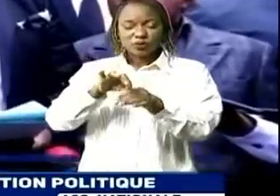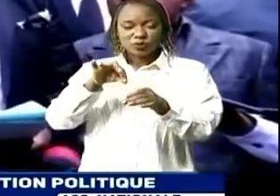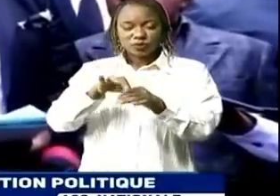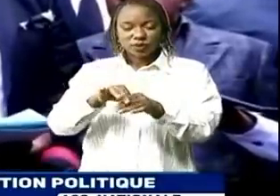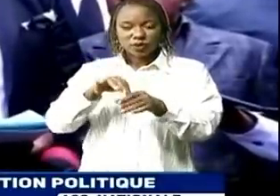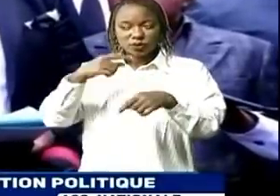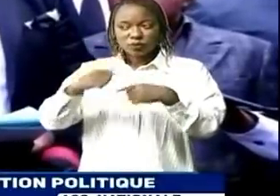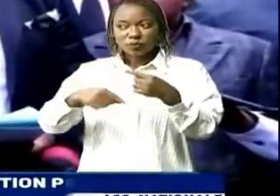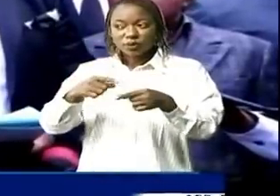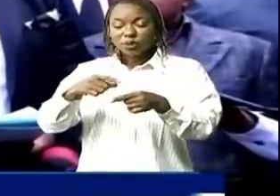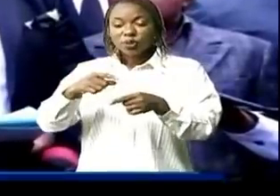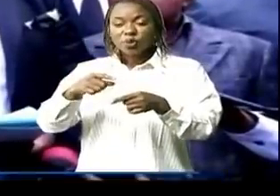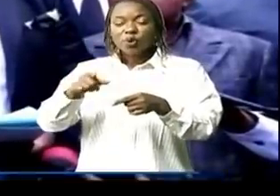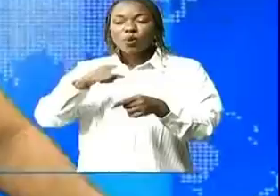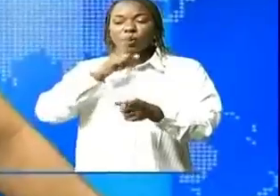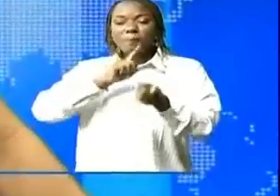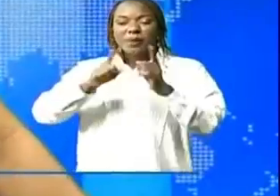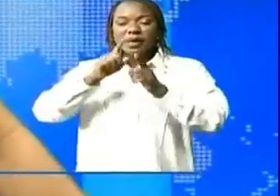assemblée nationale.